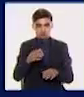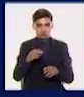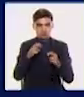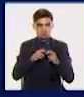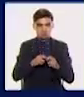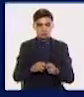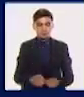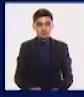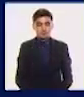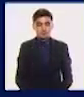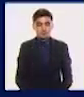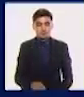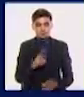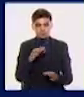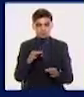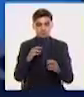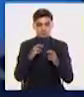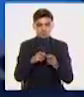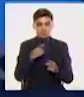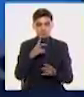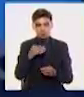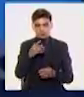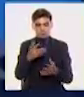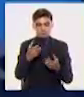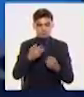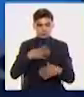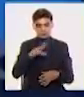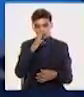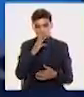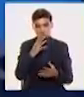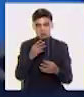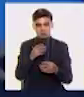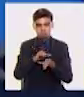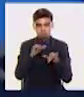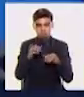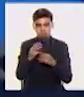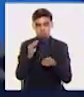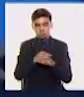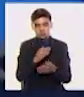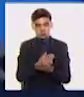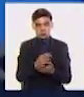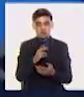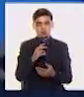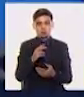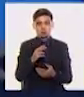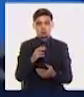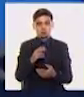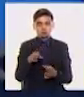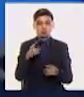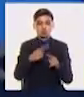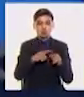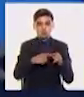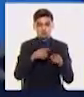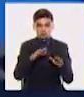қарастырылған. Демек, тек қарастырылған, сіздер әлі алған жоқсыз, онда айлықты алдыңыздар ма? Өңірлерде алды